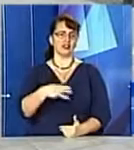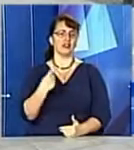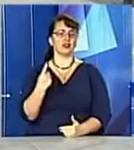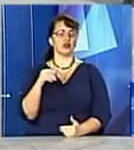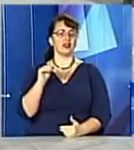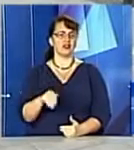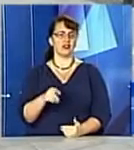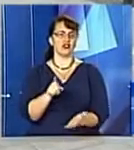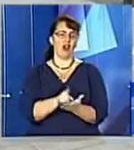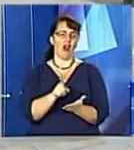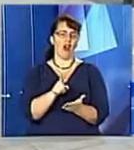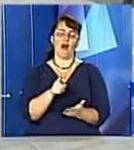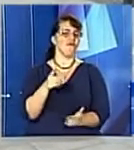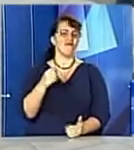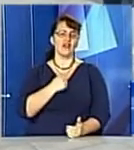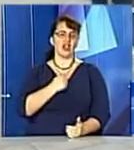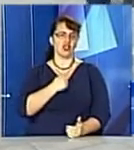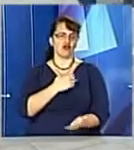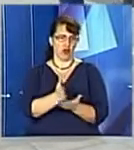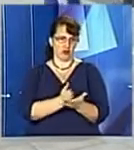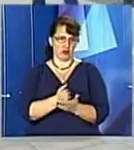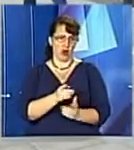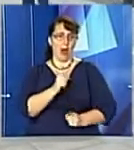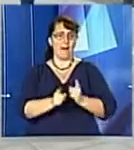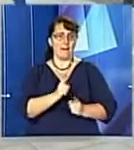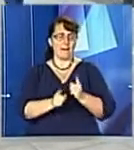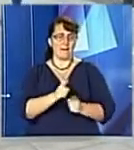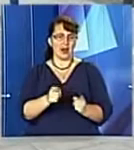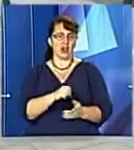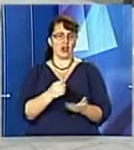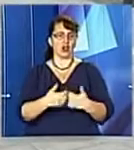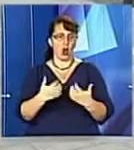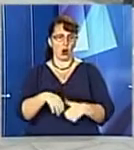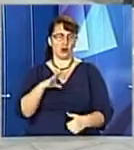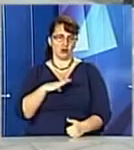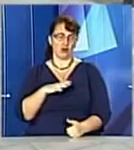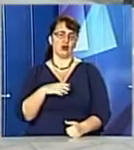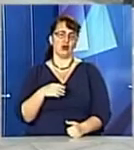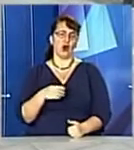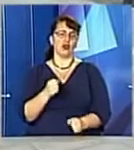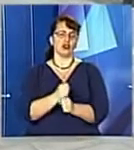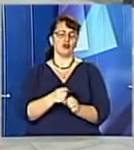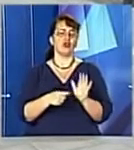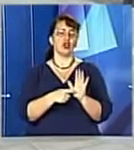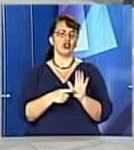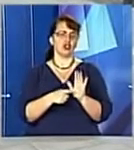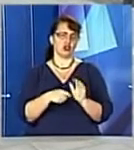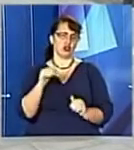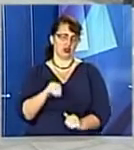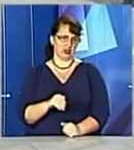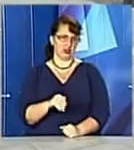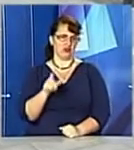тисяча військовослужбовців. І такий перерахуночок було здійснено 16 тисяч військовослужбовців. Середній розмір